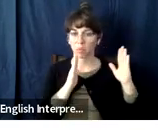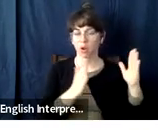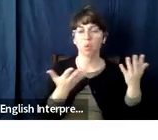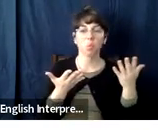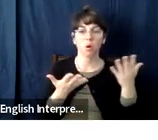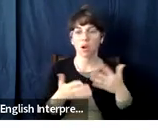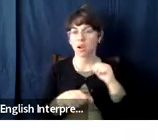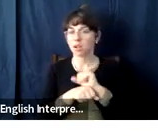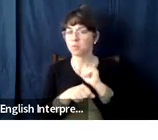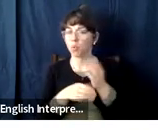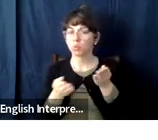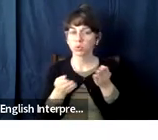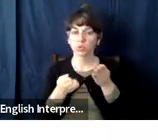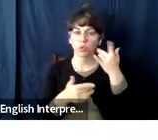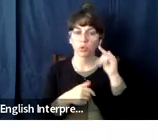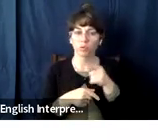services might look like for them.